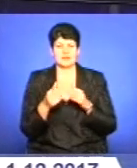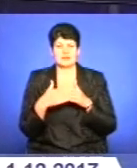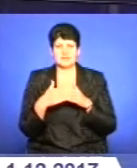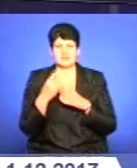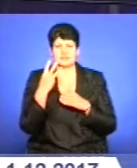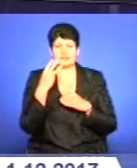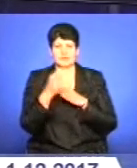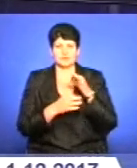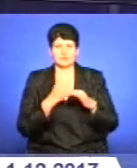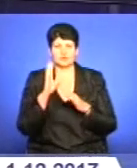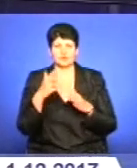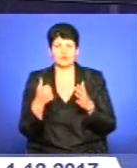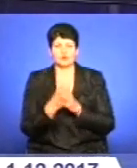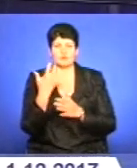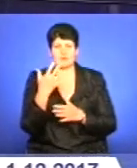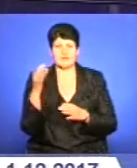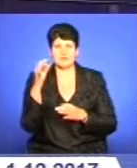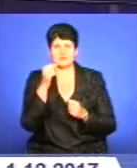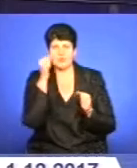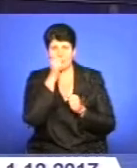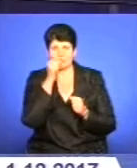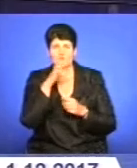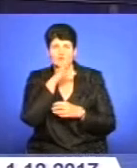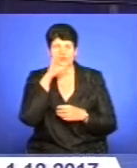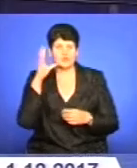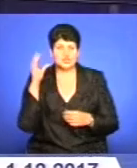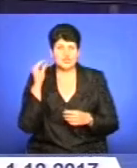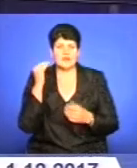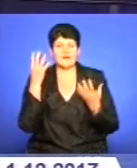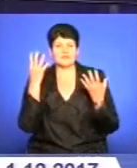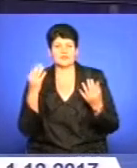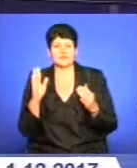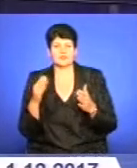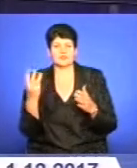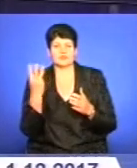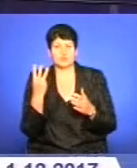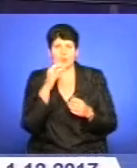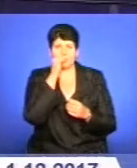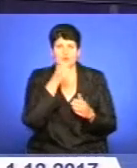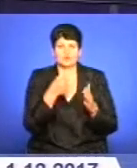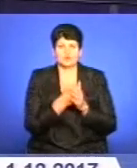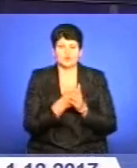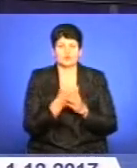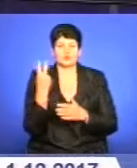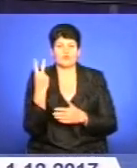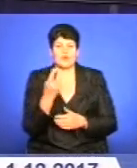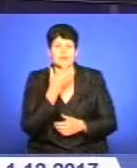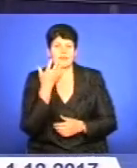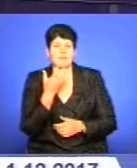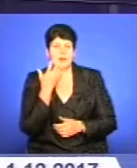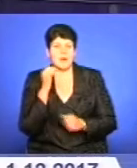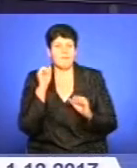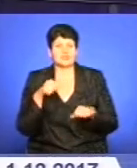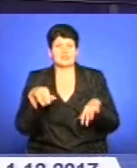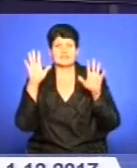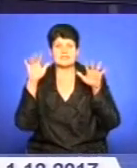синоптики прогнозують до 5 градусів морозу вночі. Денна температура коливатиметься від 3 градусів морозу до 2 градусів тепла. Можливий